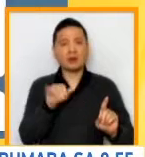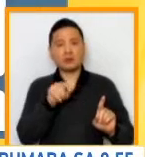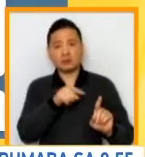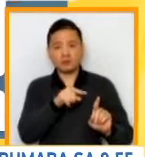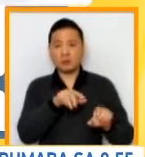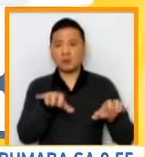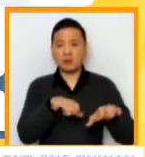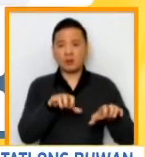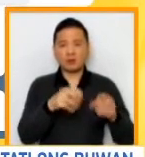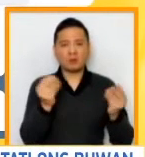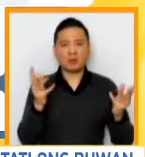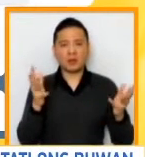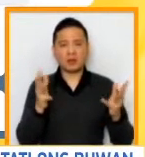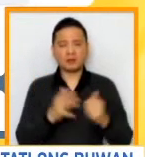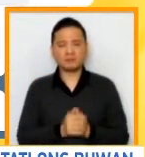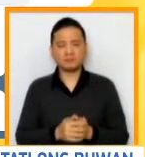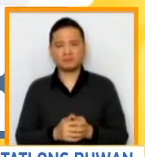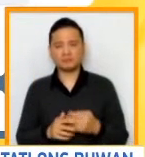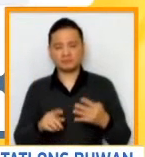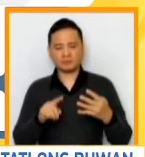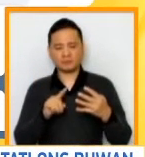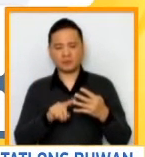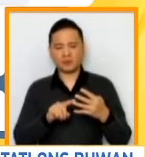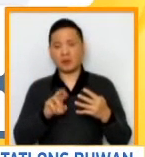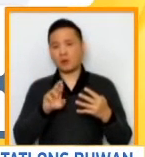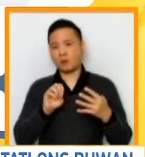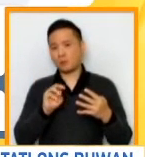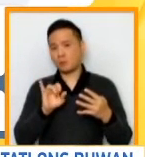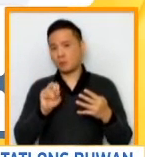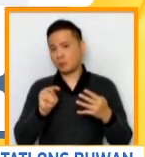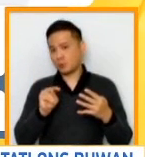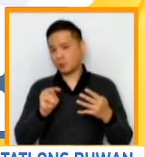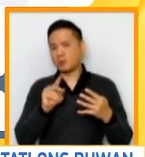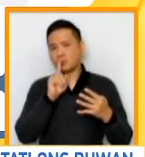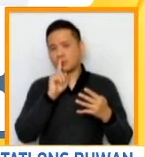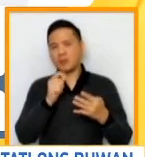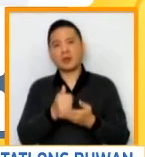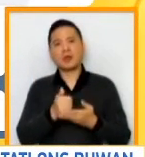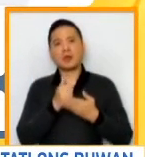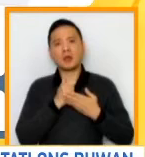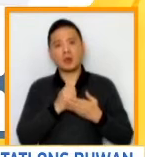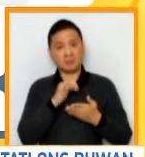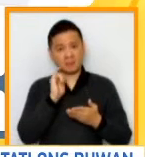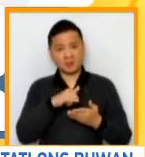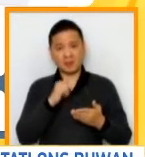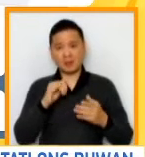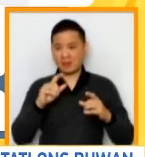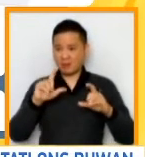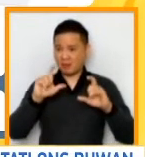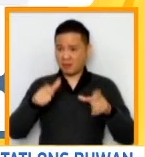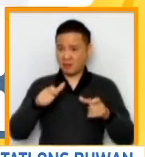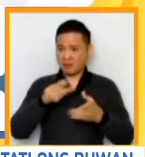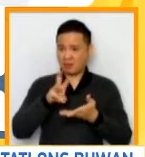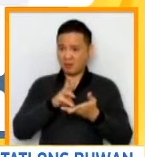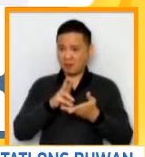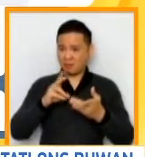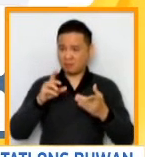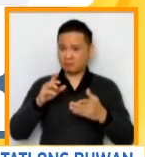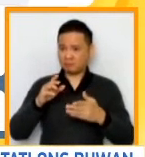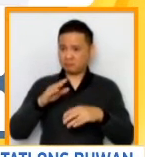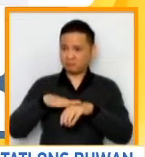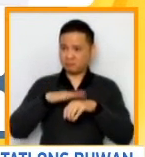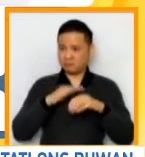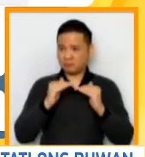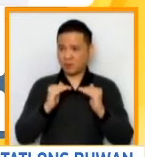Pabor din si Ronel Manuel. Malaki raw ang naitulong ng granular lockdowns at malaki ang maitutulong nito kapag ipinatupad sa mga lugar na